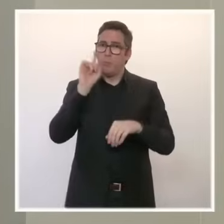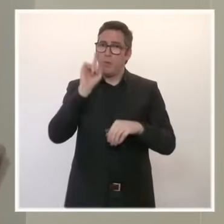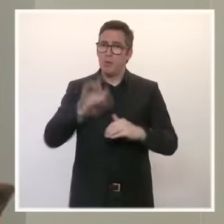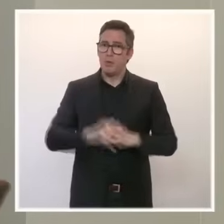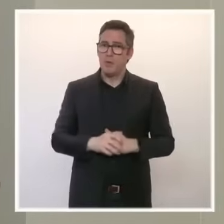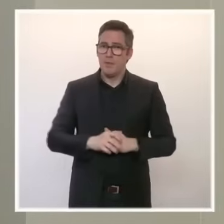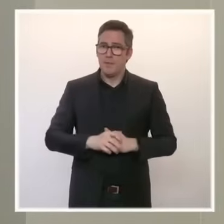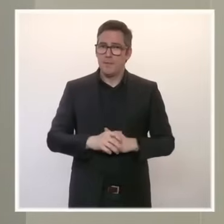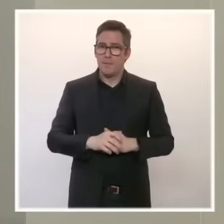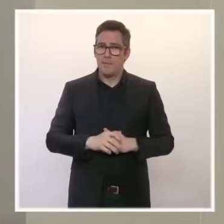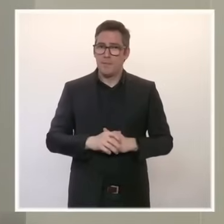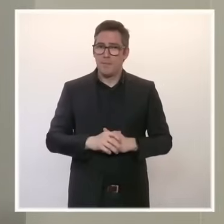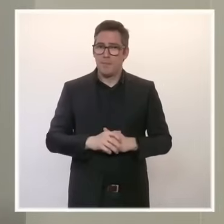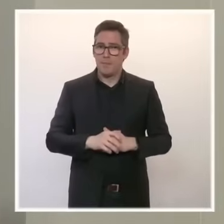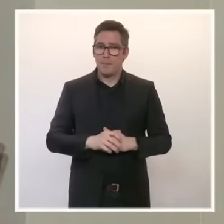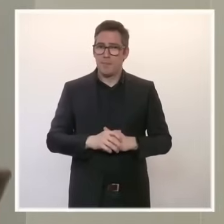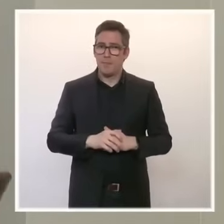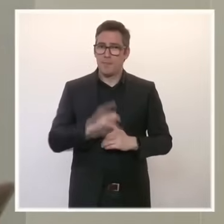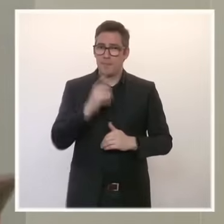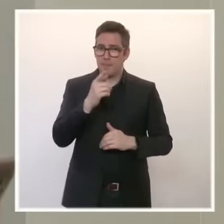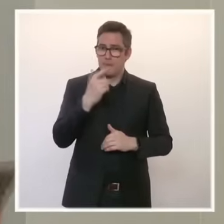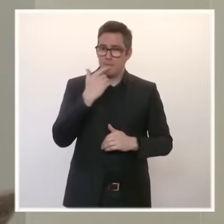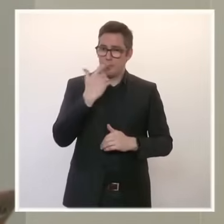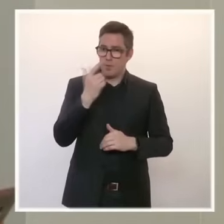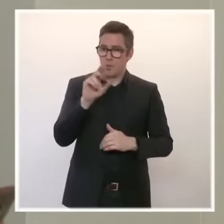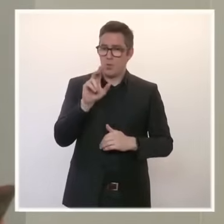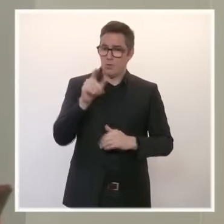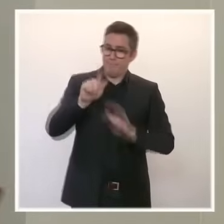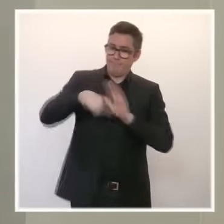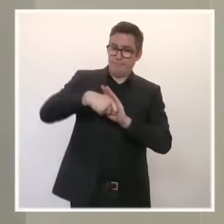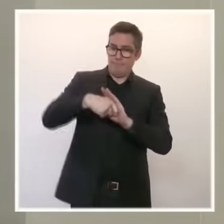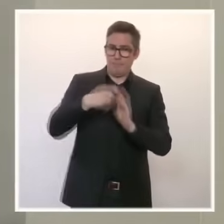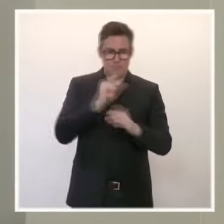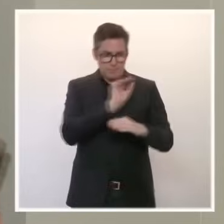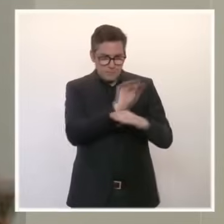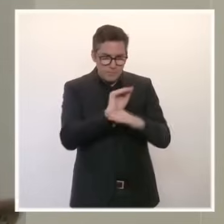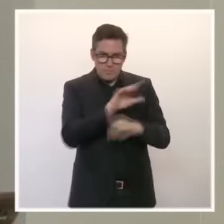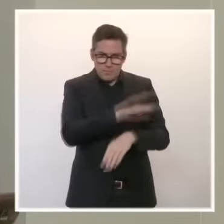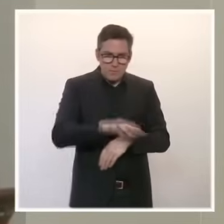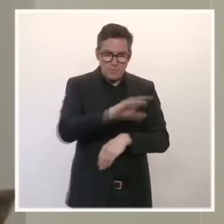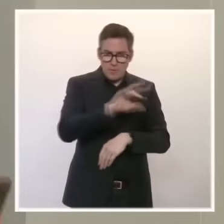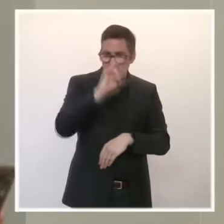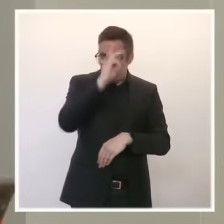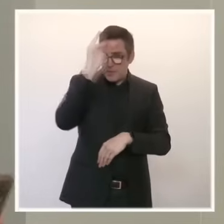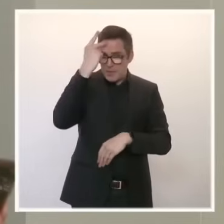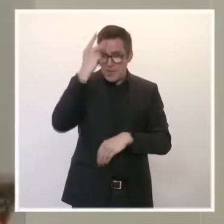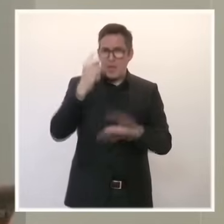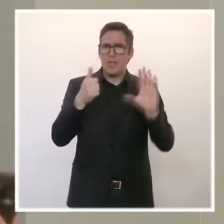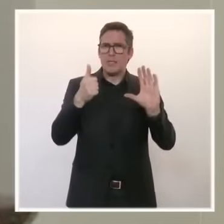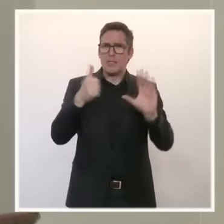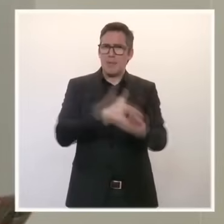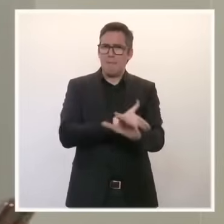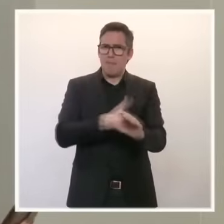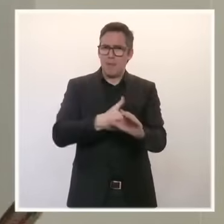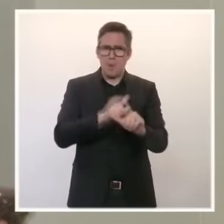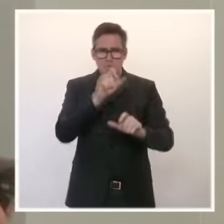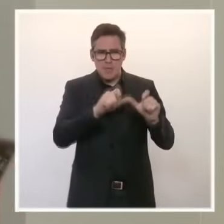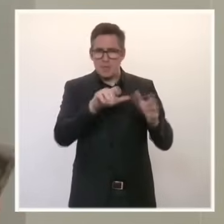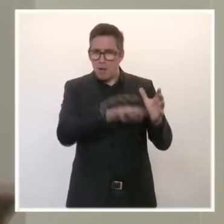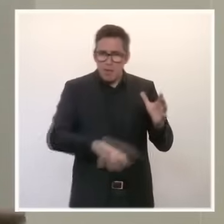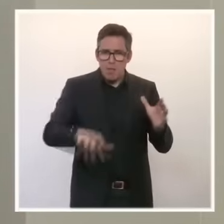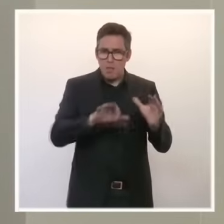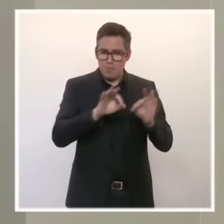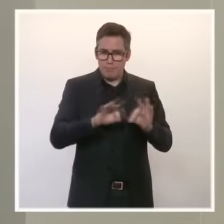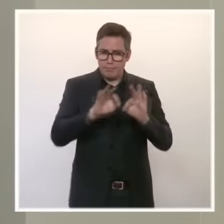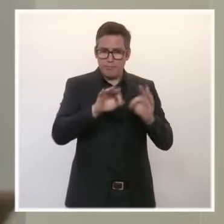qui prend en charge, qui permet de maintenir en vie non seulement la population de Gaza, mais 6 millions de Palestiniens au Liban, en Syrie, en Sud-Jordanie ?